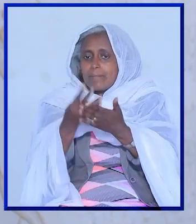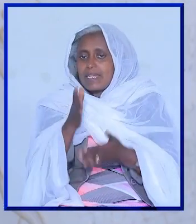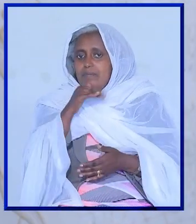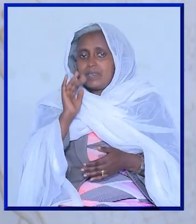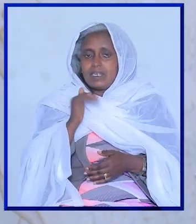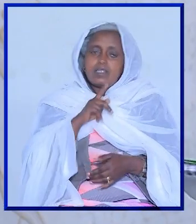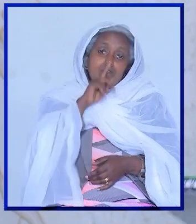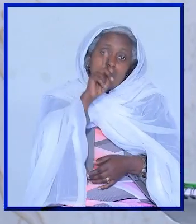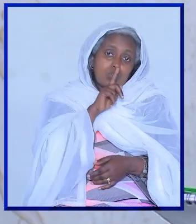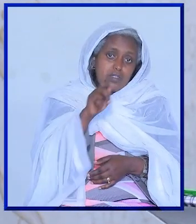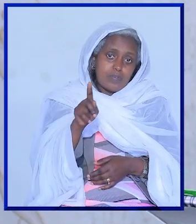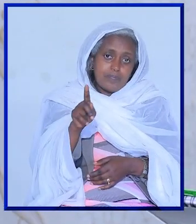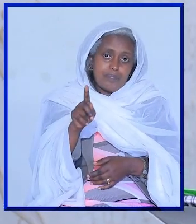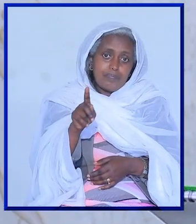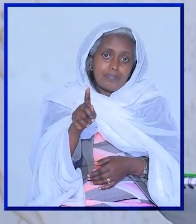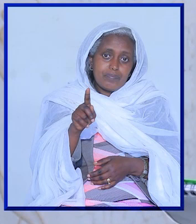እናታችን፣ እውነት ነው።